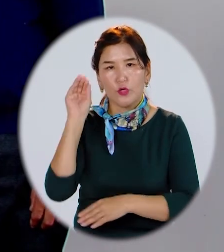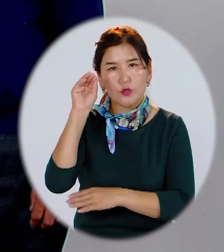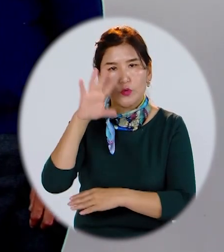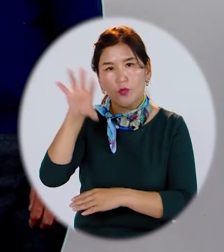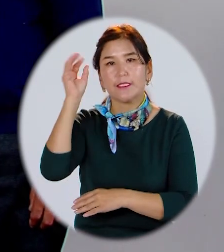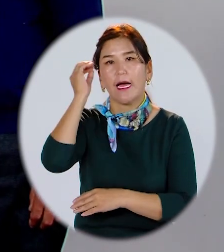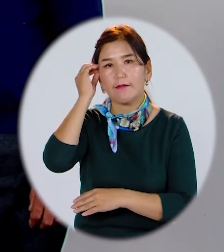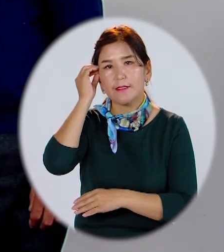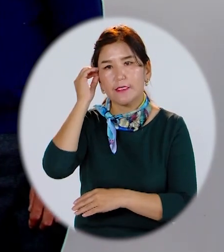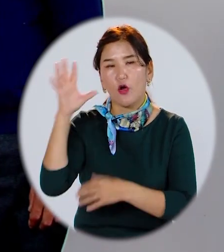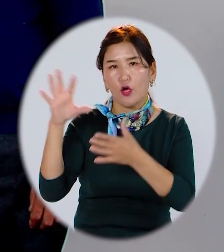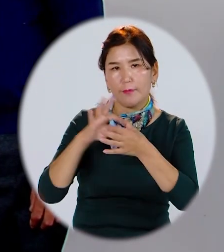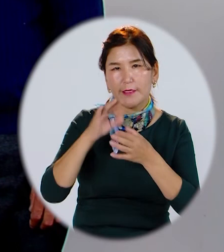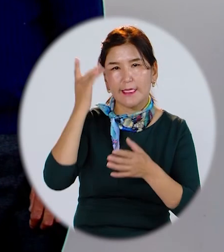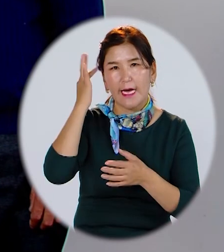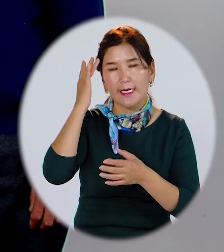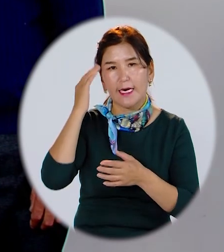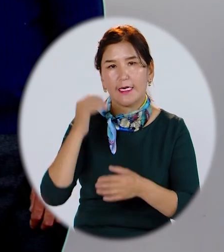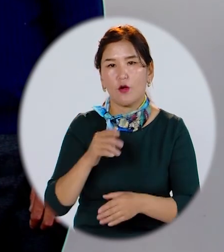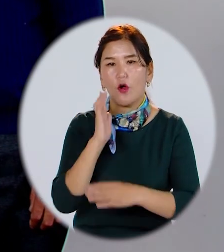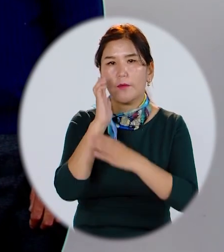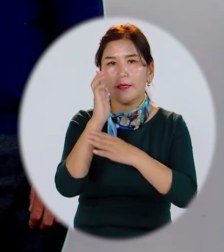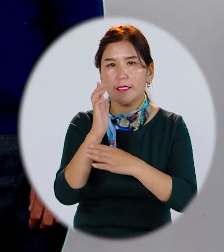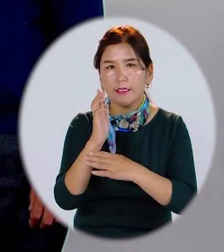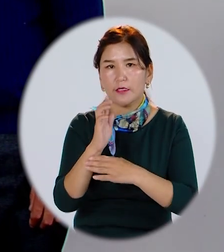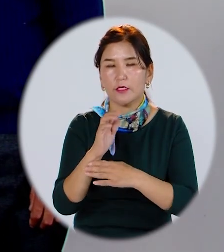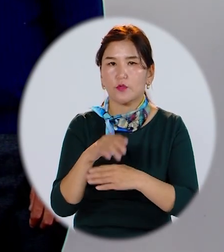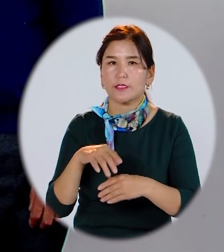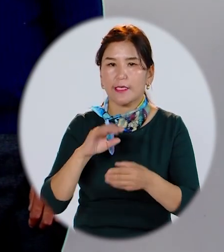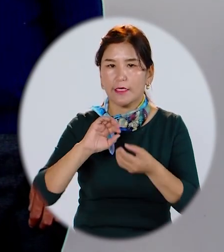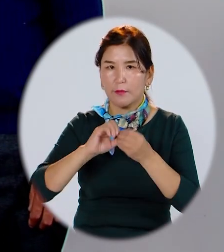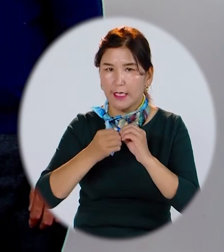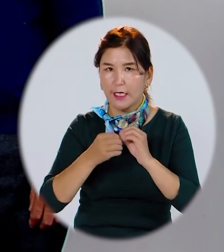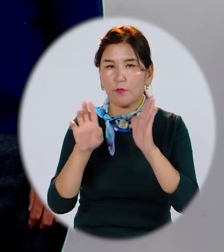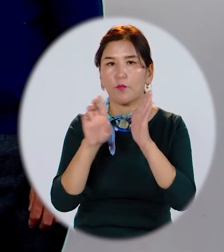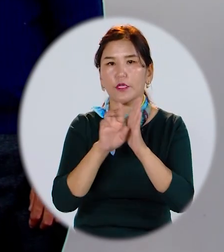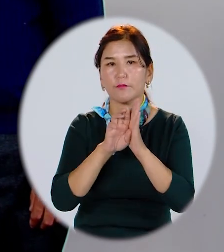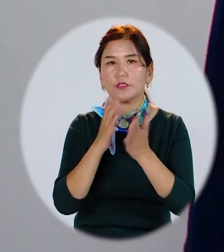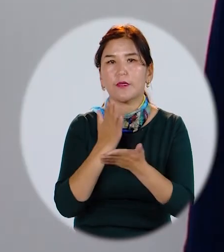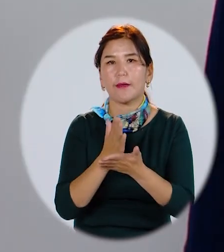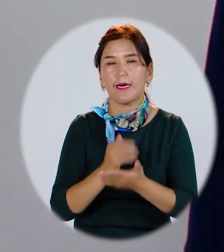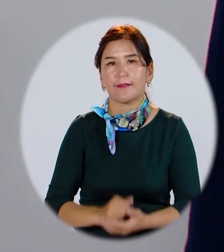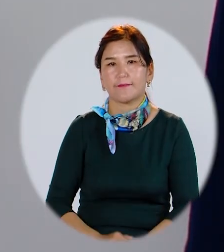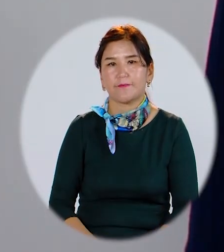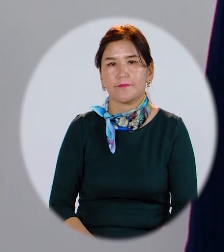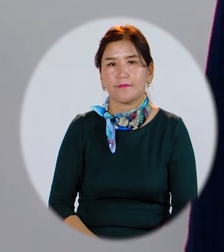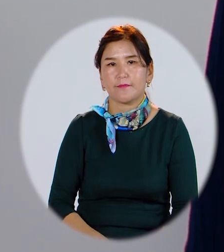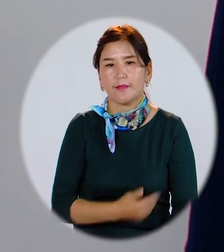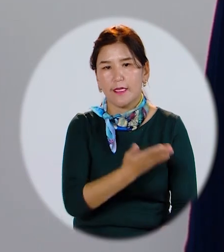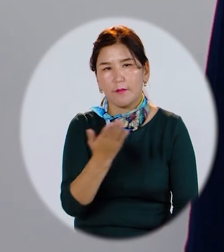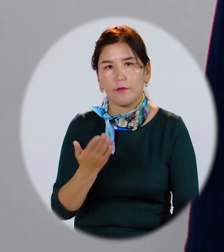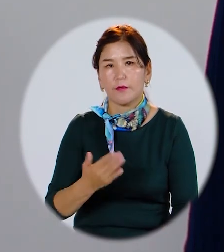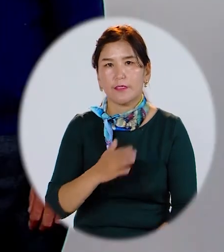цагтан холболтын аргаараа бусад төрлийн бэлэг дурсгалын зүйл хийх боломж та нарт бол бүрдэж байна. За бидний